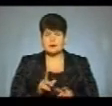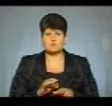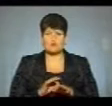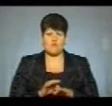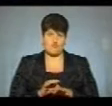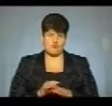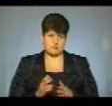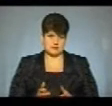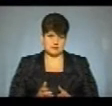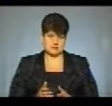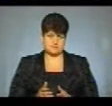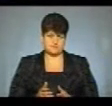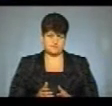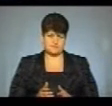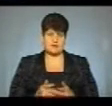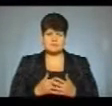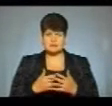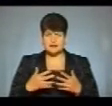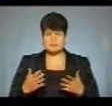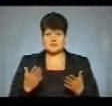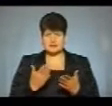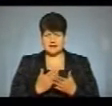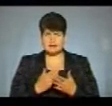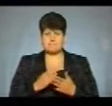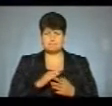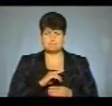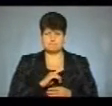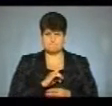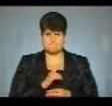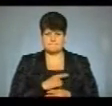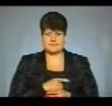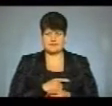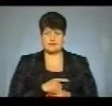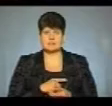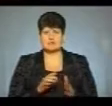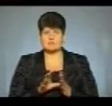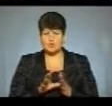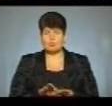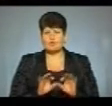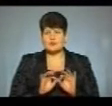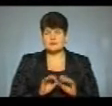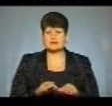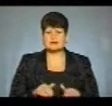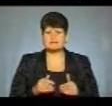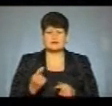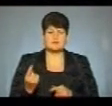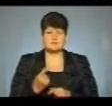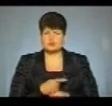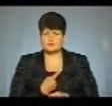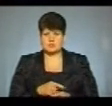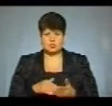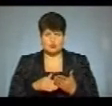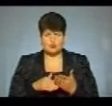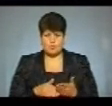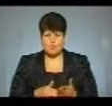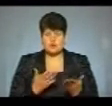поводитися з приладами, які знаходяться під напругою. Пояснювали, як надавати першу медичну допомогу,